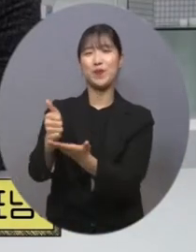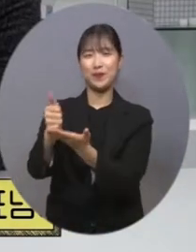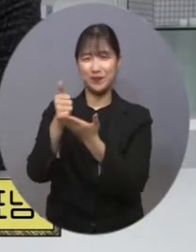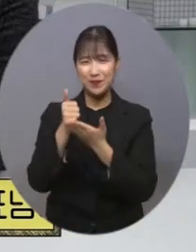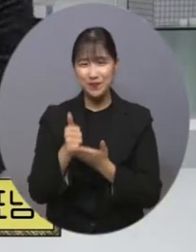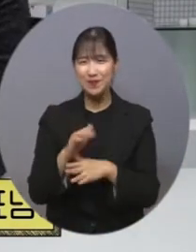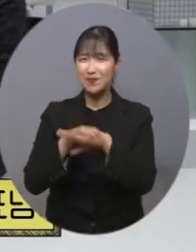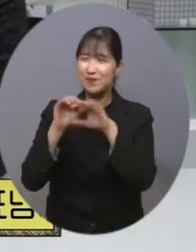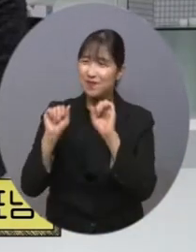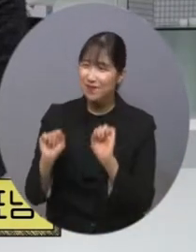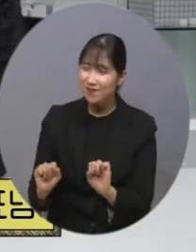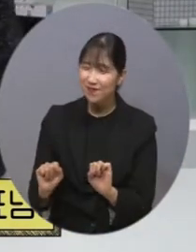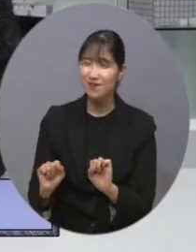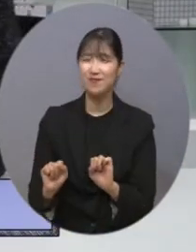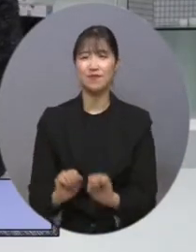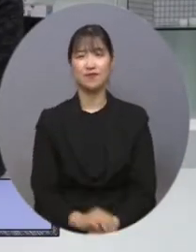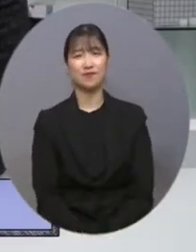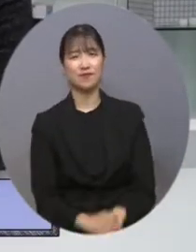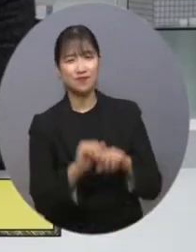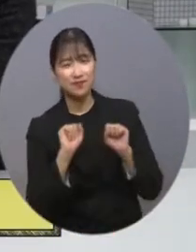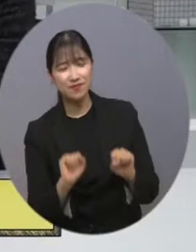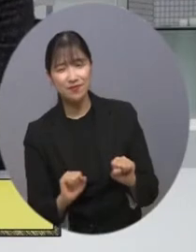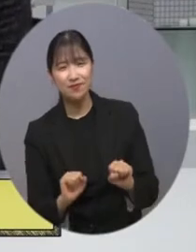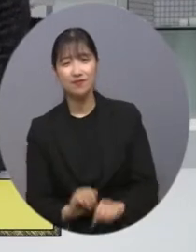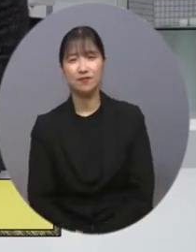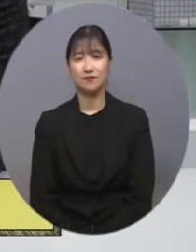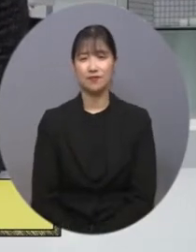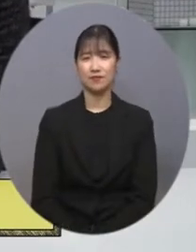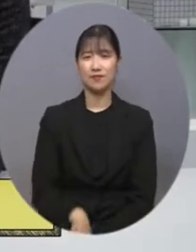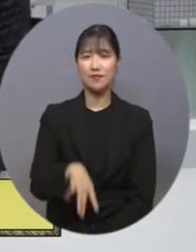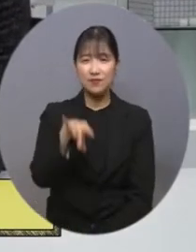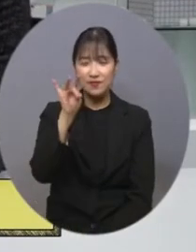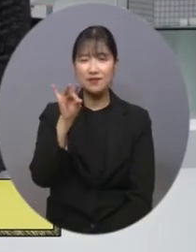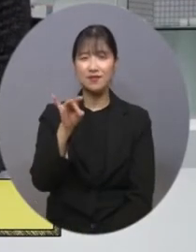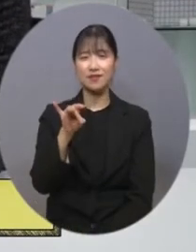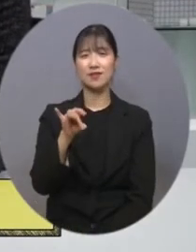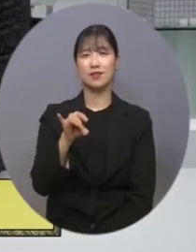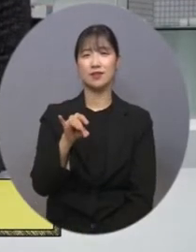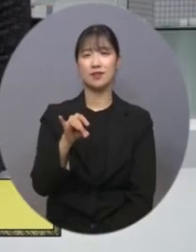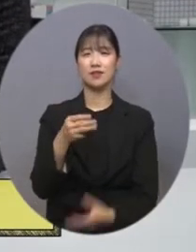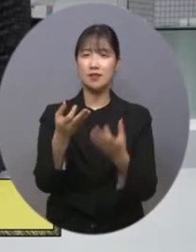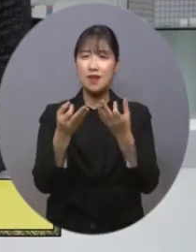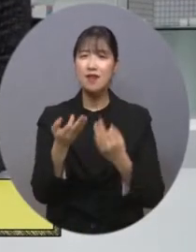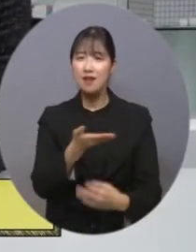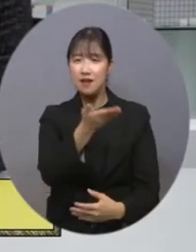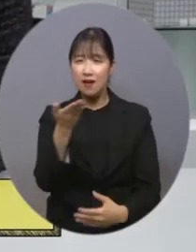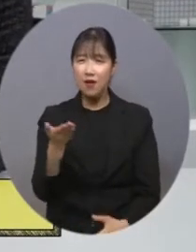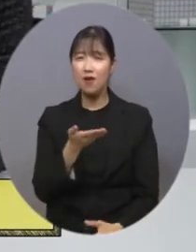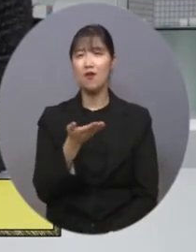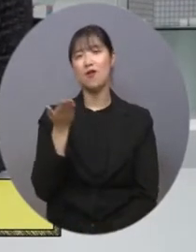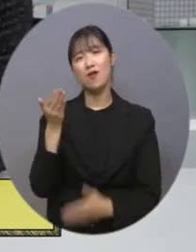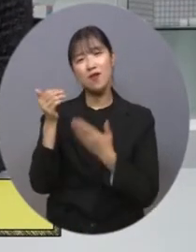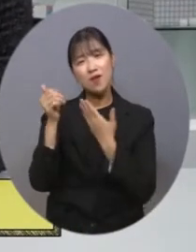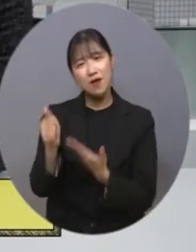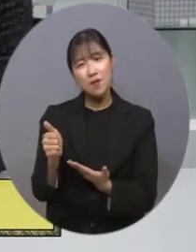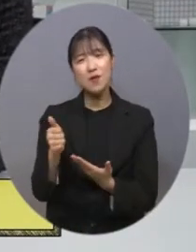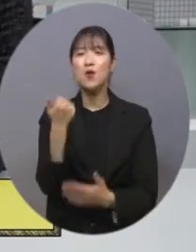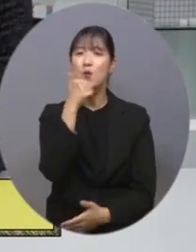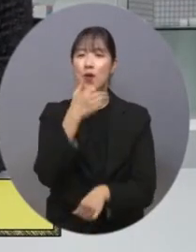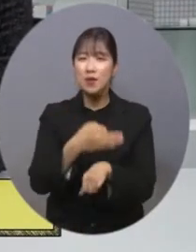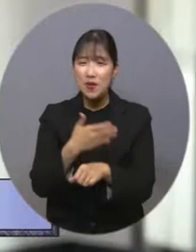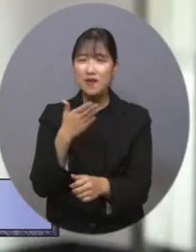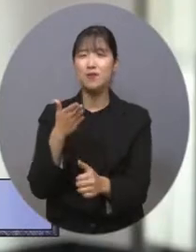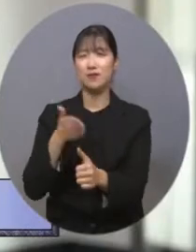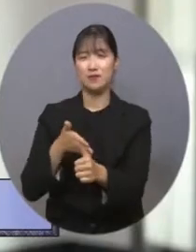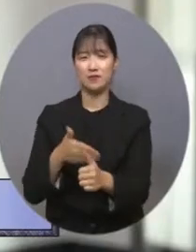모셨습니다. 안녕하세요, 대표님. 네, 안녕하세요. 네, 먼저 시청자분들께 대표님 소개 간단하게 좀